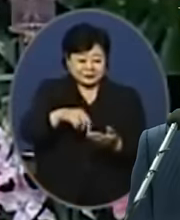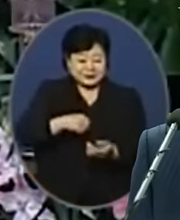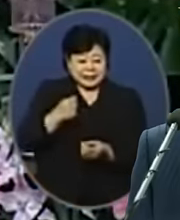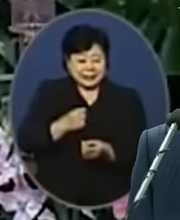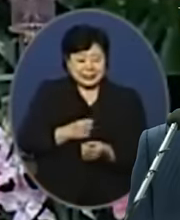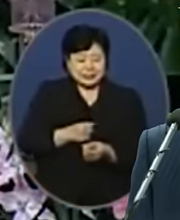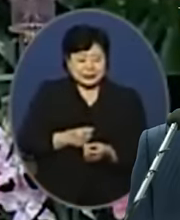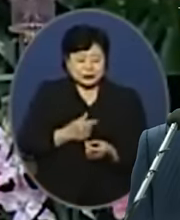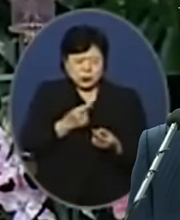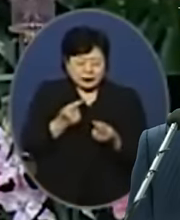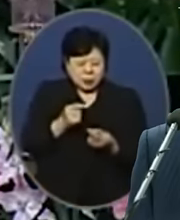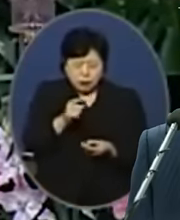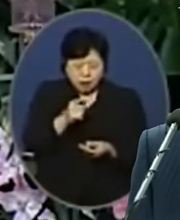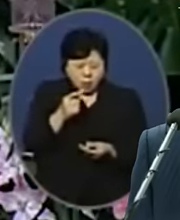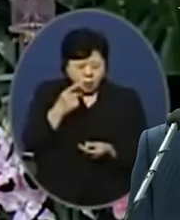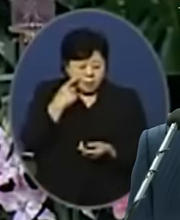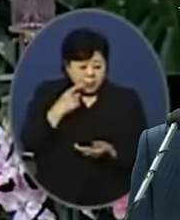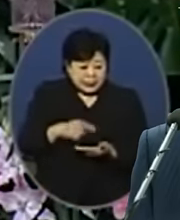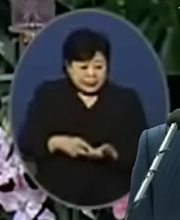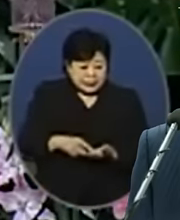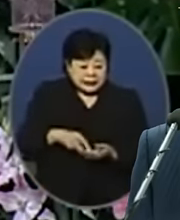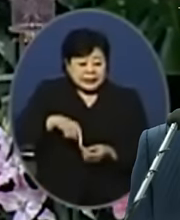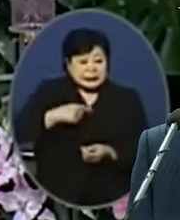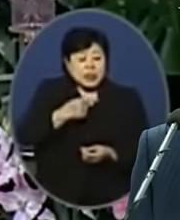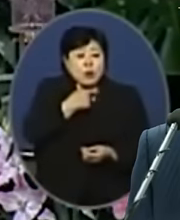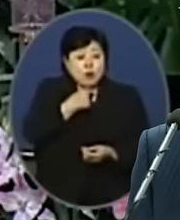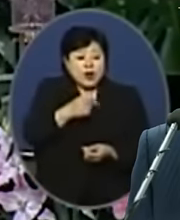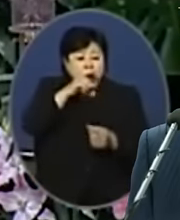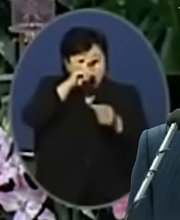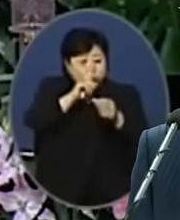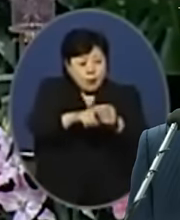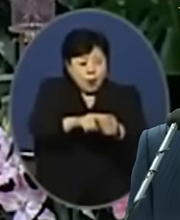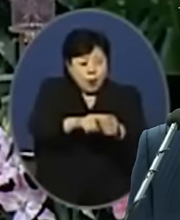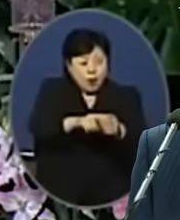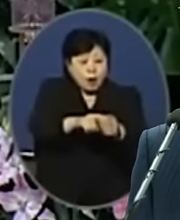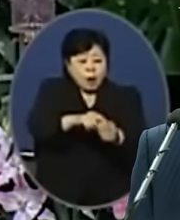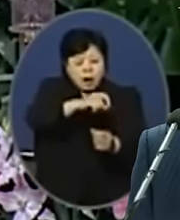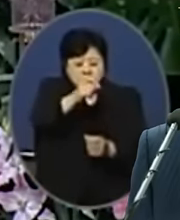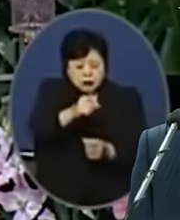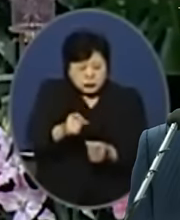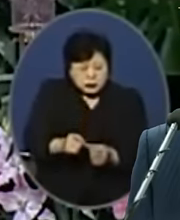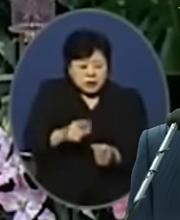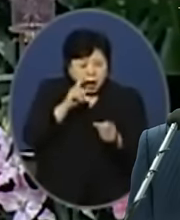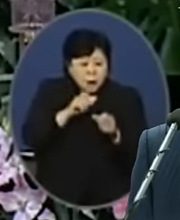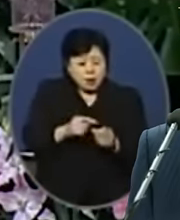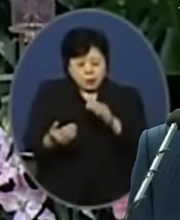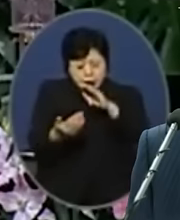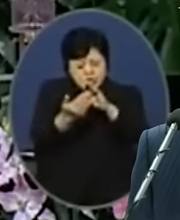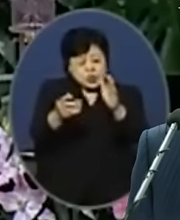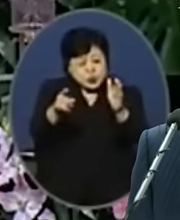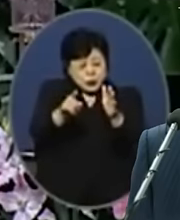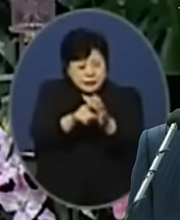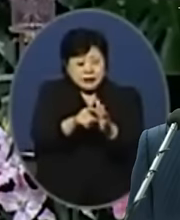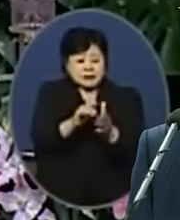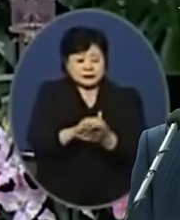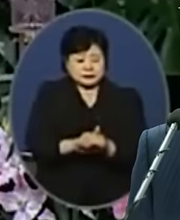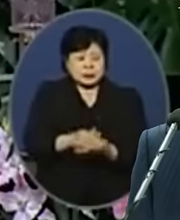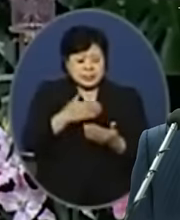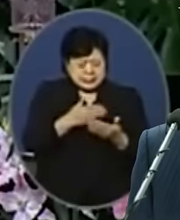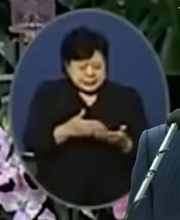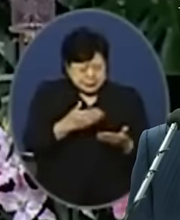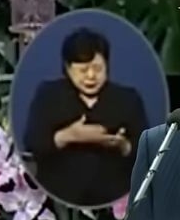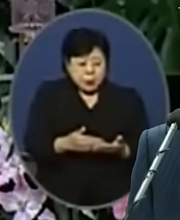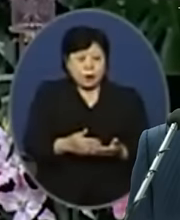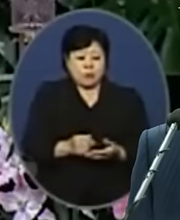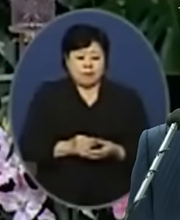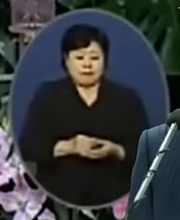가진 공통점을 발견했습니다. 그것은 자신이 원하는 목표를 글로 써서 그 목표를 이루기 위해 그림을